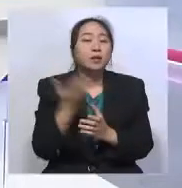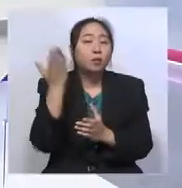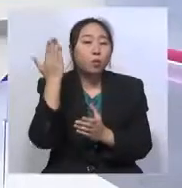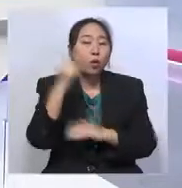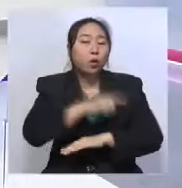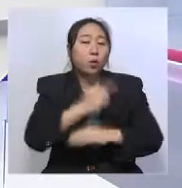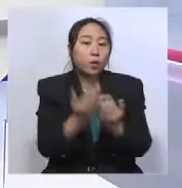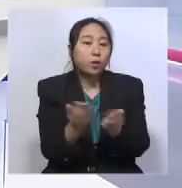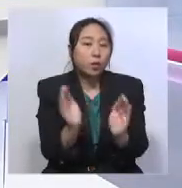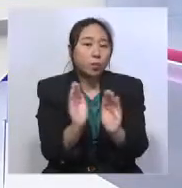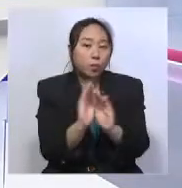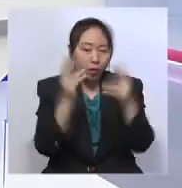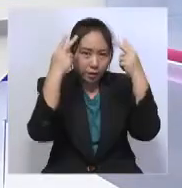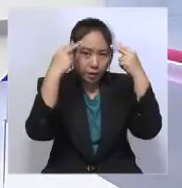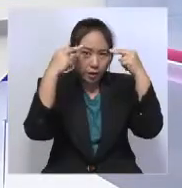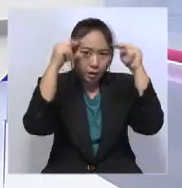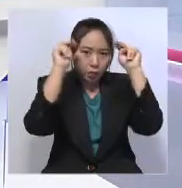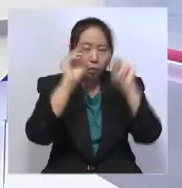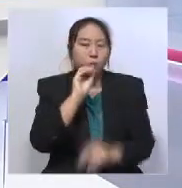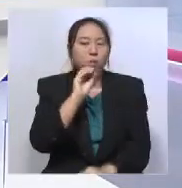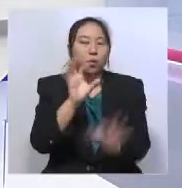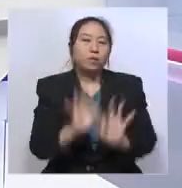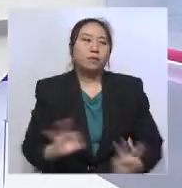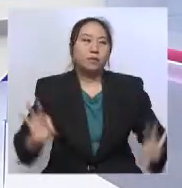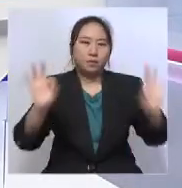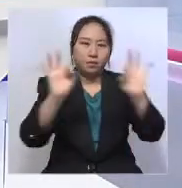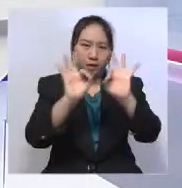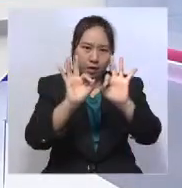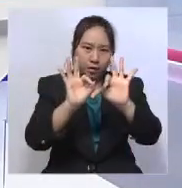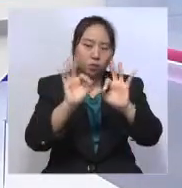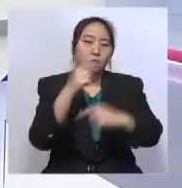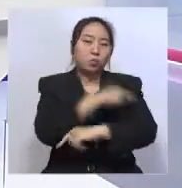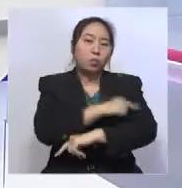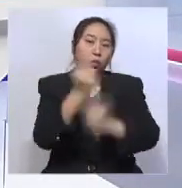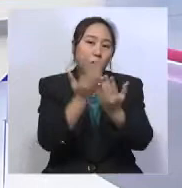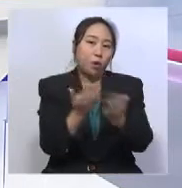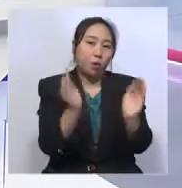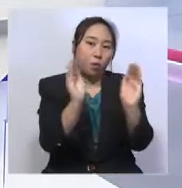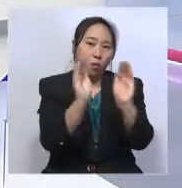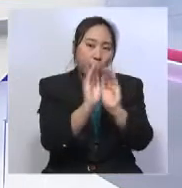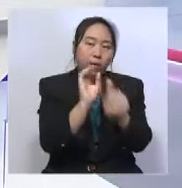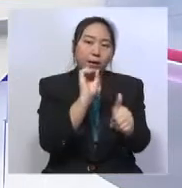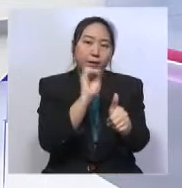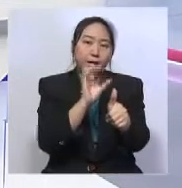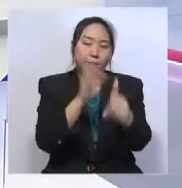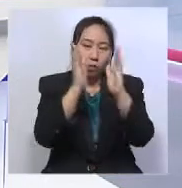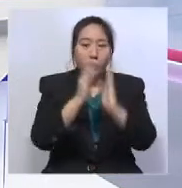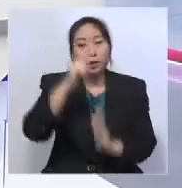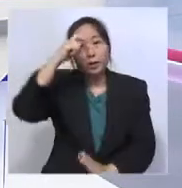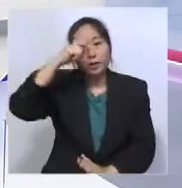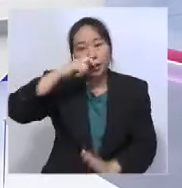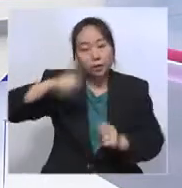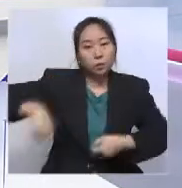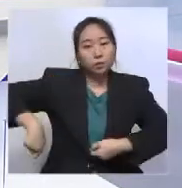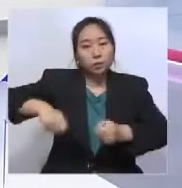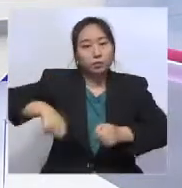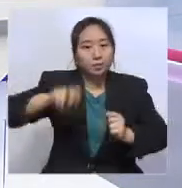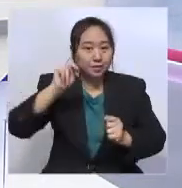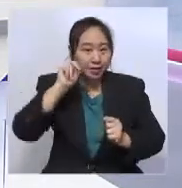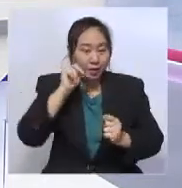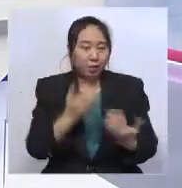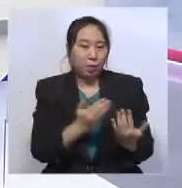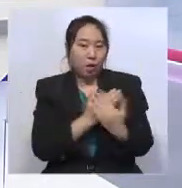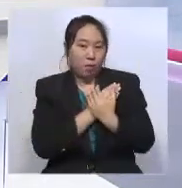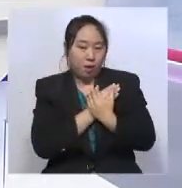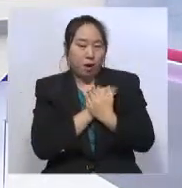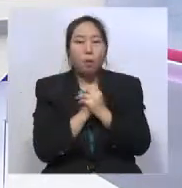เมื่อวานนี้วันครอบครัวท่านนายกรัฐมนตรีก็ย้ำถึงความสำคัญของวันครอบครัวนะคะแล้วก็แนะนำคนไทยว่าในช่วงสงกรานต์เนี่ยให้มอบ